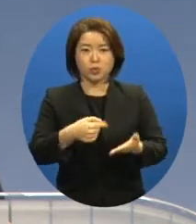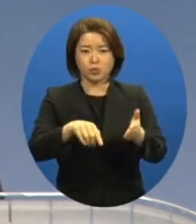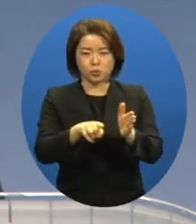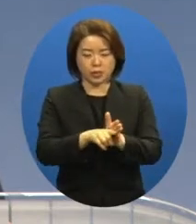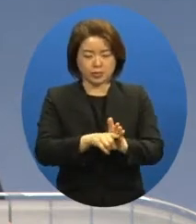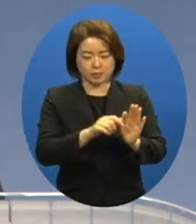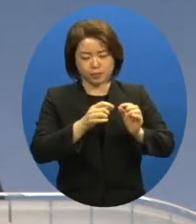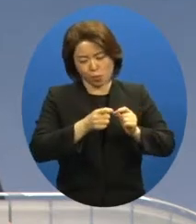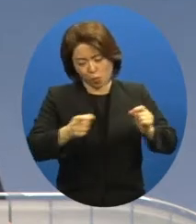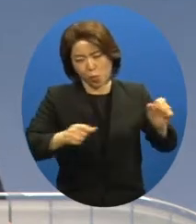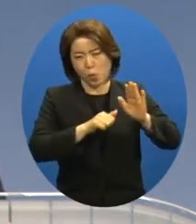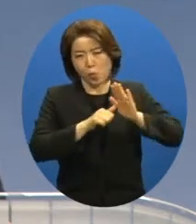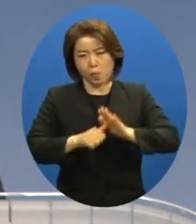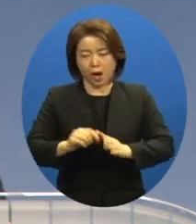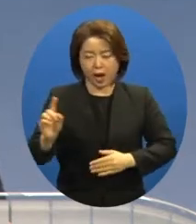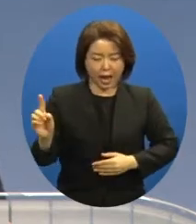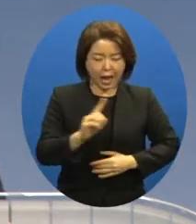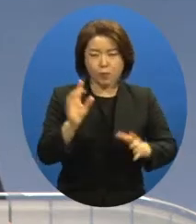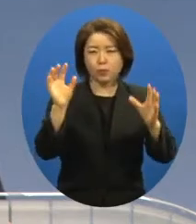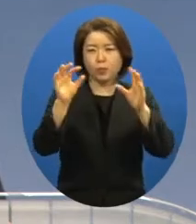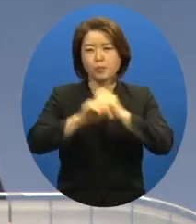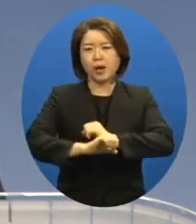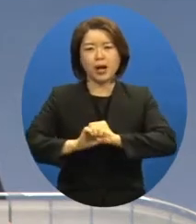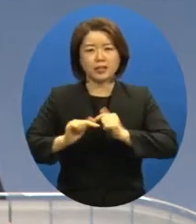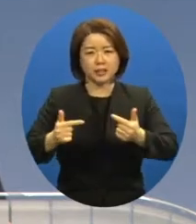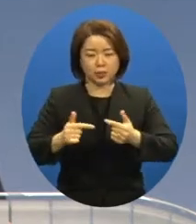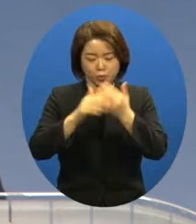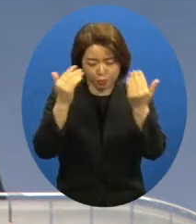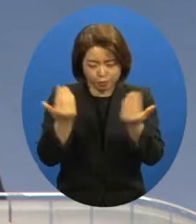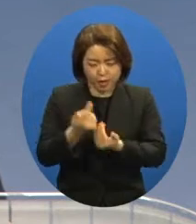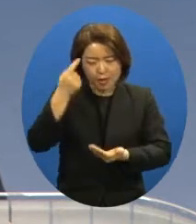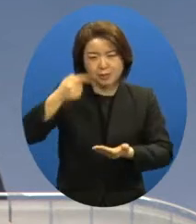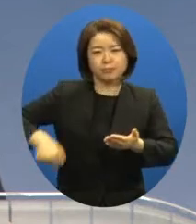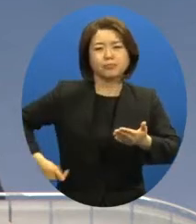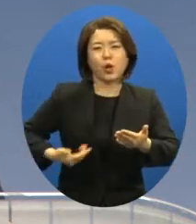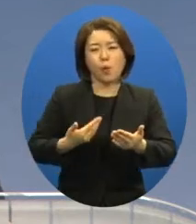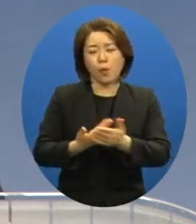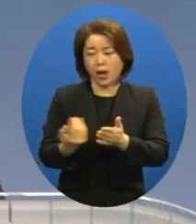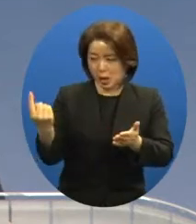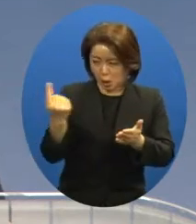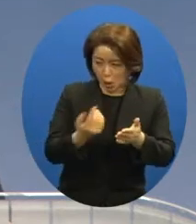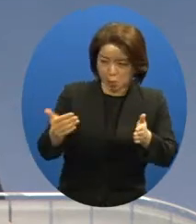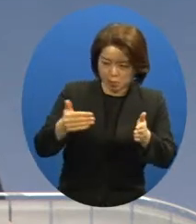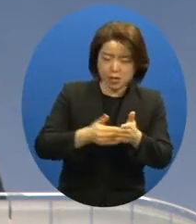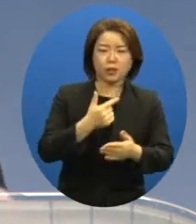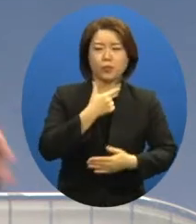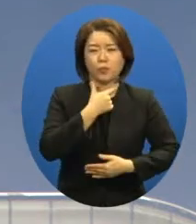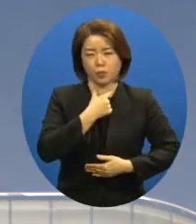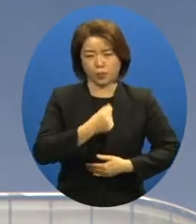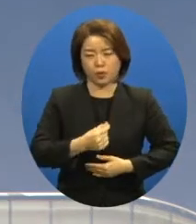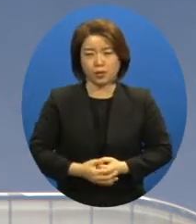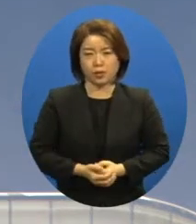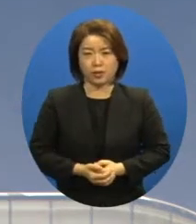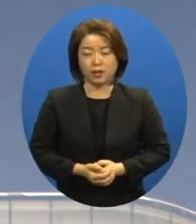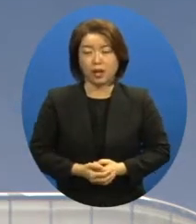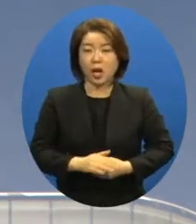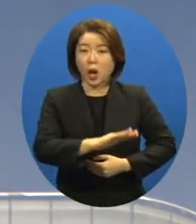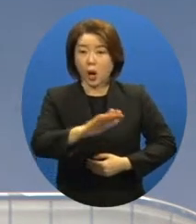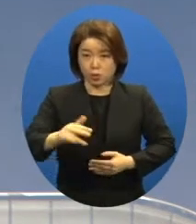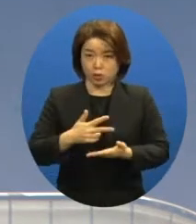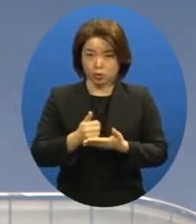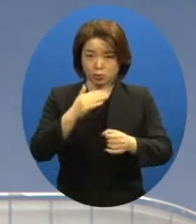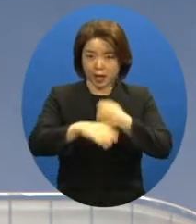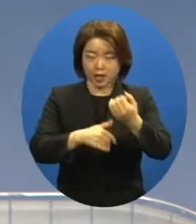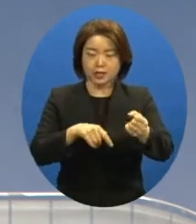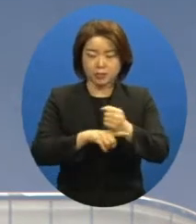참으사 아무도 멸망하지 아니하고 다 회개하기에 이르기를 원하시느니라. 우리 주님 하나님의